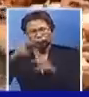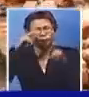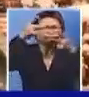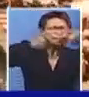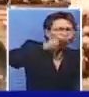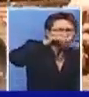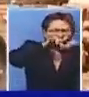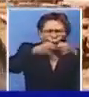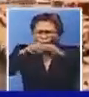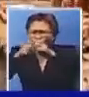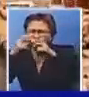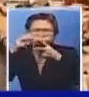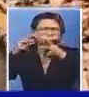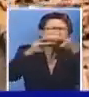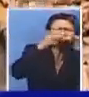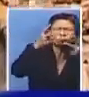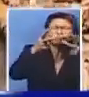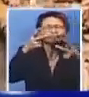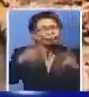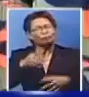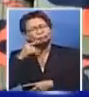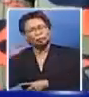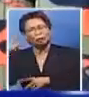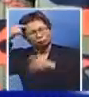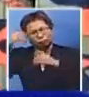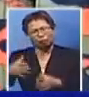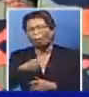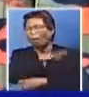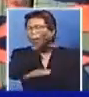meninjau kerosakan struktur yang berlaku.